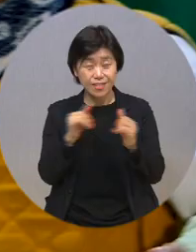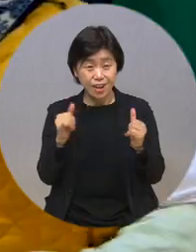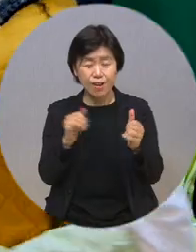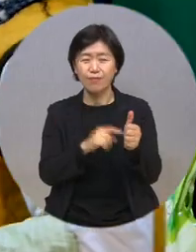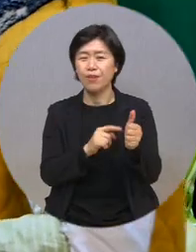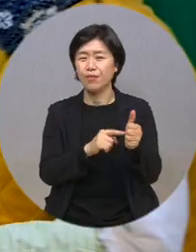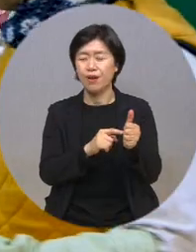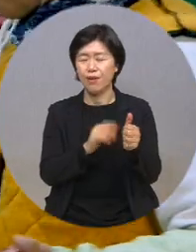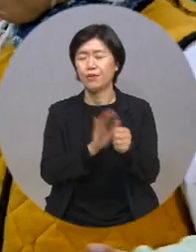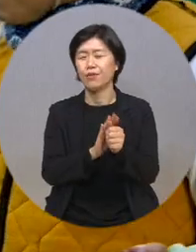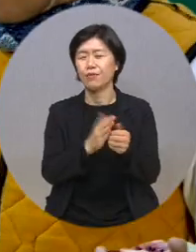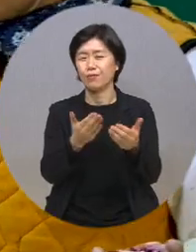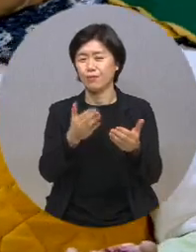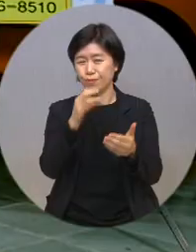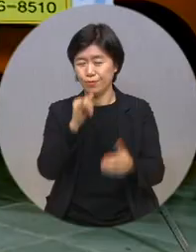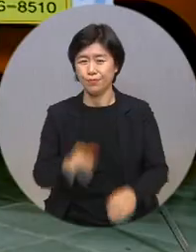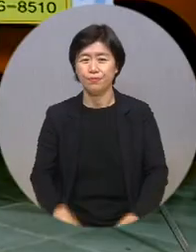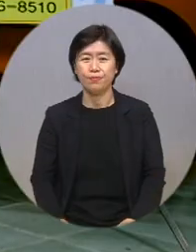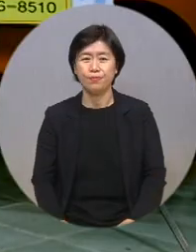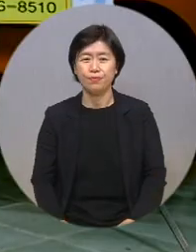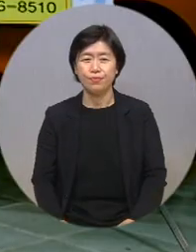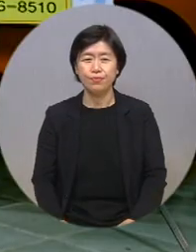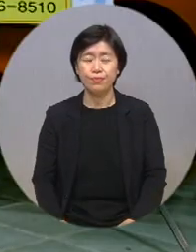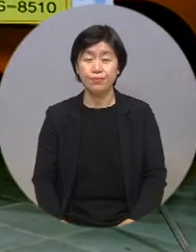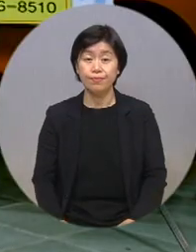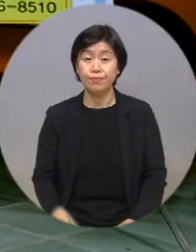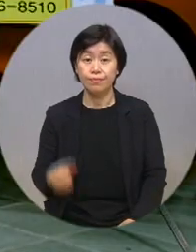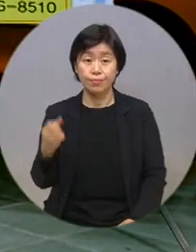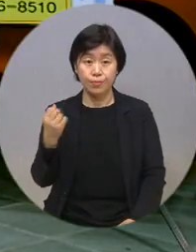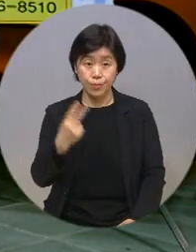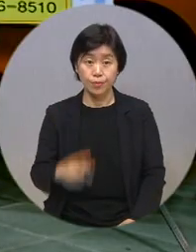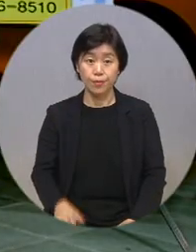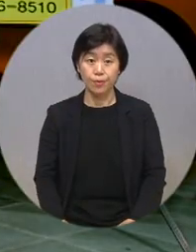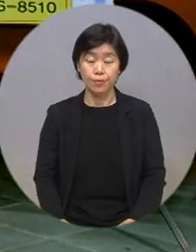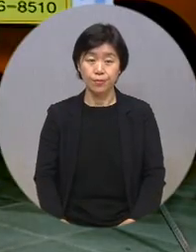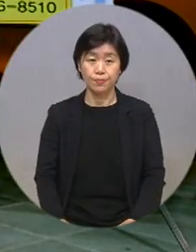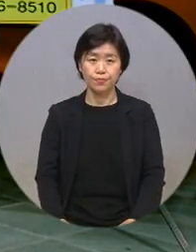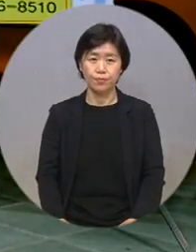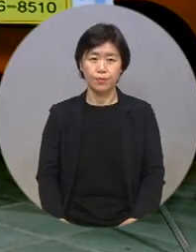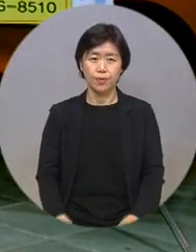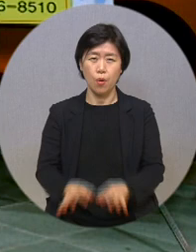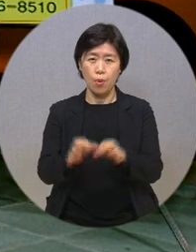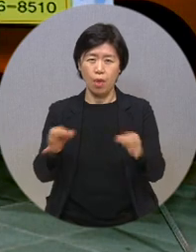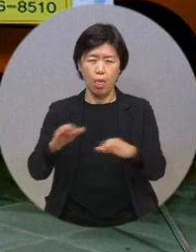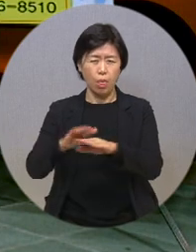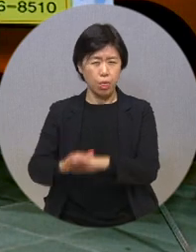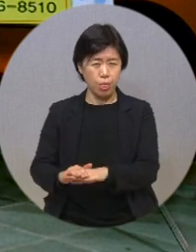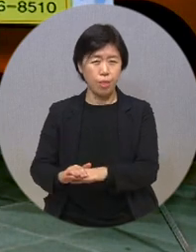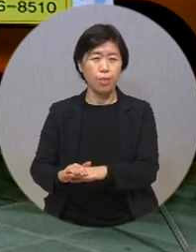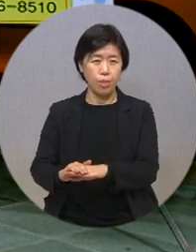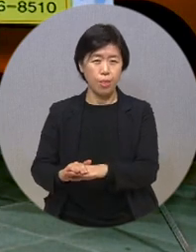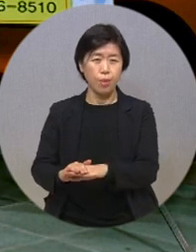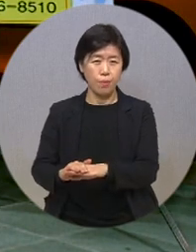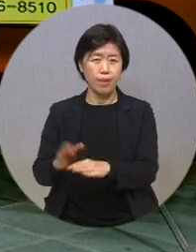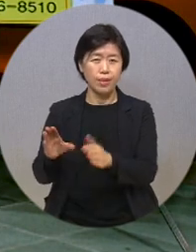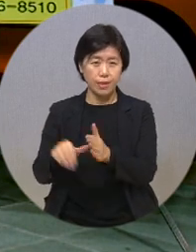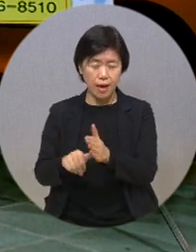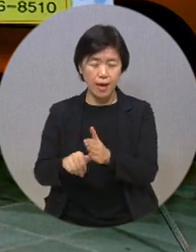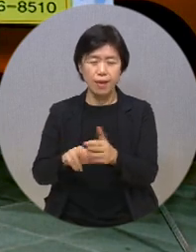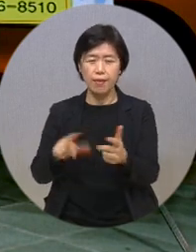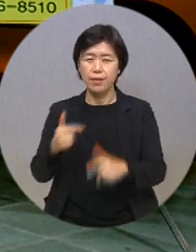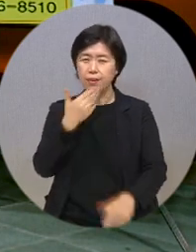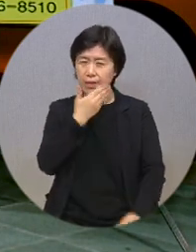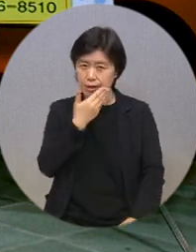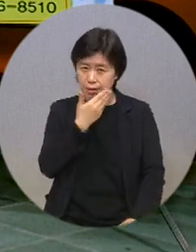기정아 왜 이렇게 너가 작게 보이냐? 이제 석류를 숙성을 시키거든요. 그 숙성시킨 제품에다가 이제 뭐 비타민